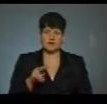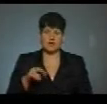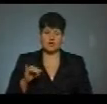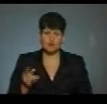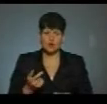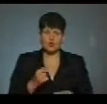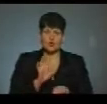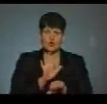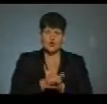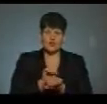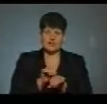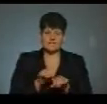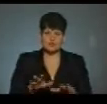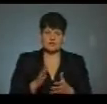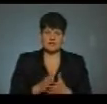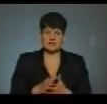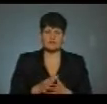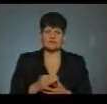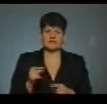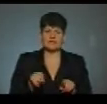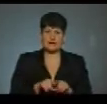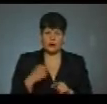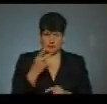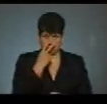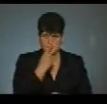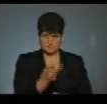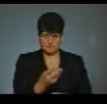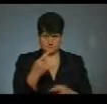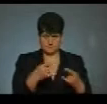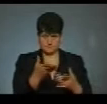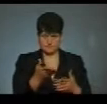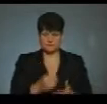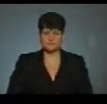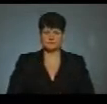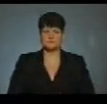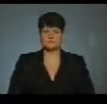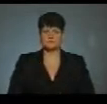лабораторно підтвердили в таких областях. Їх ви можете бачити на екрані.